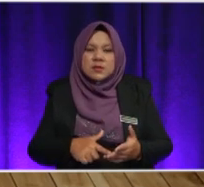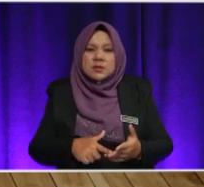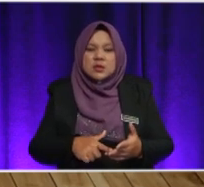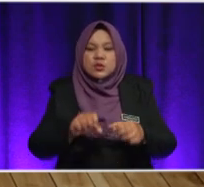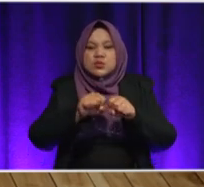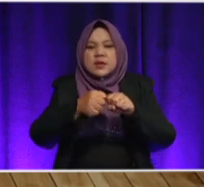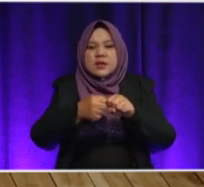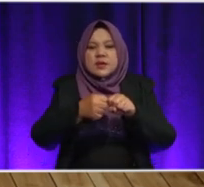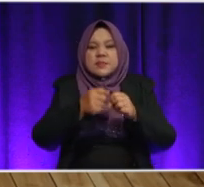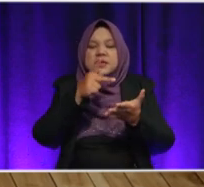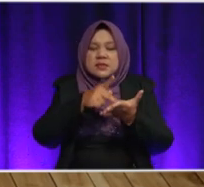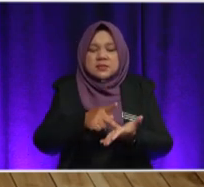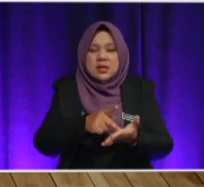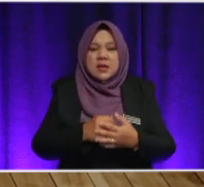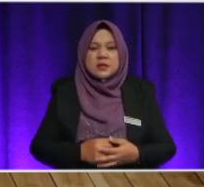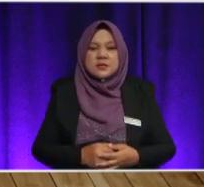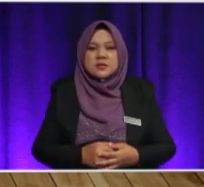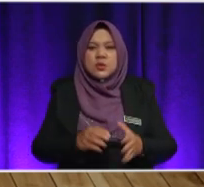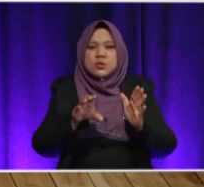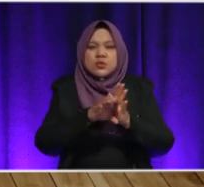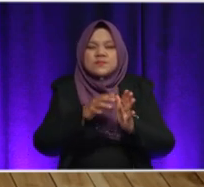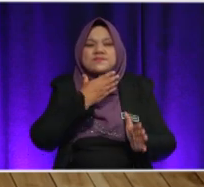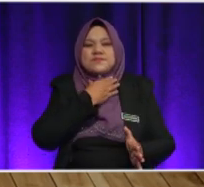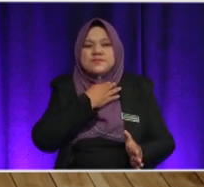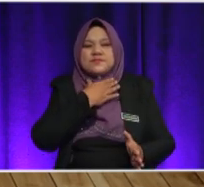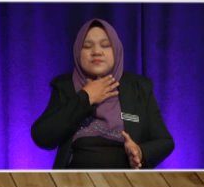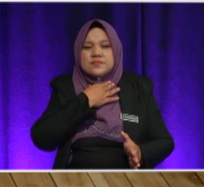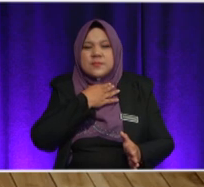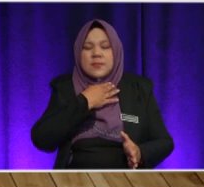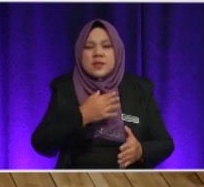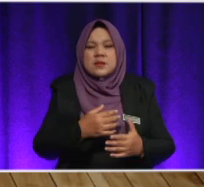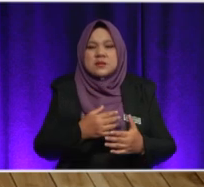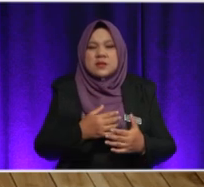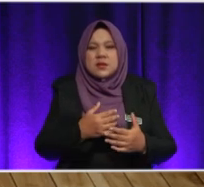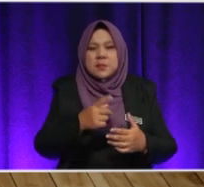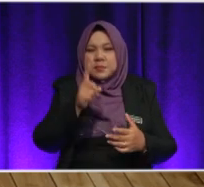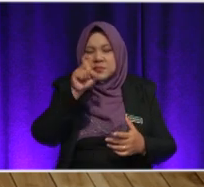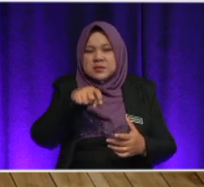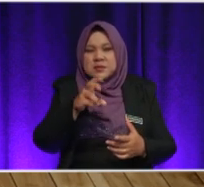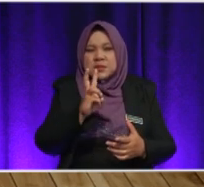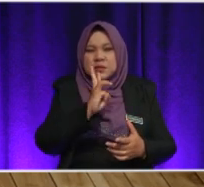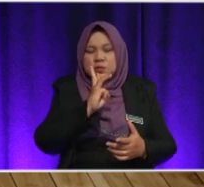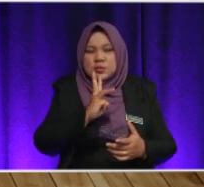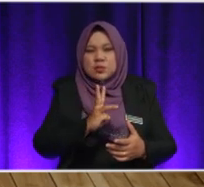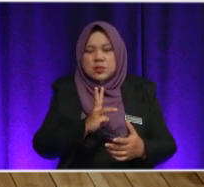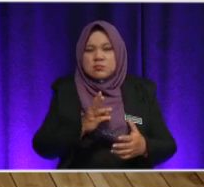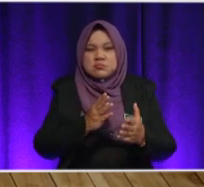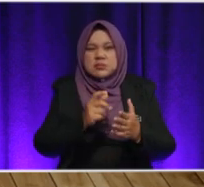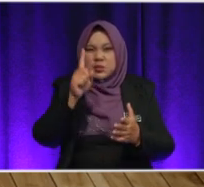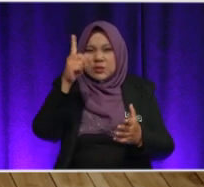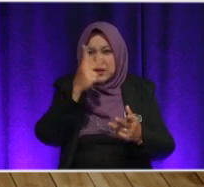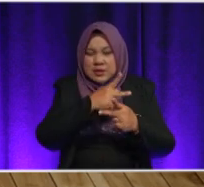berkesan kalau macam kita sakit teka kita minum air asam jawa ke ataupun air memadu Adakah Kita minum terus baik